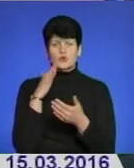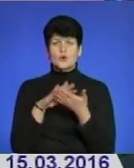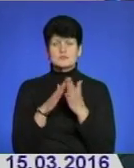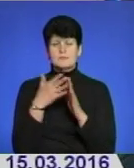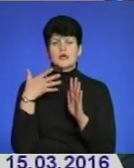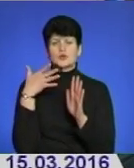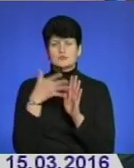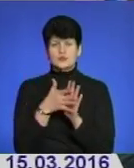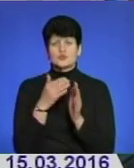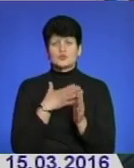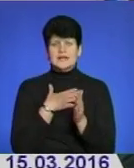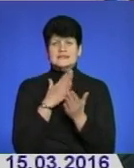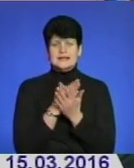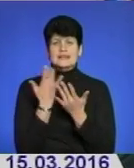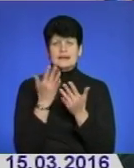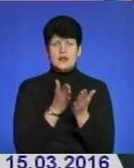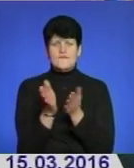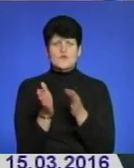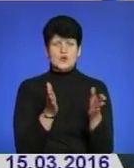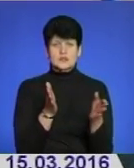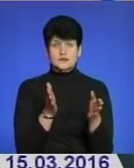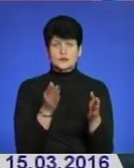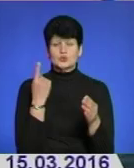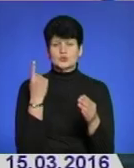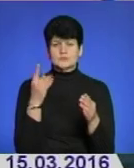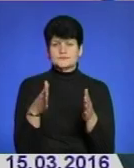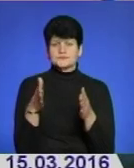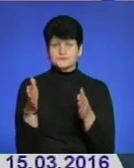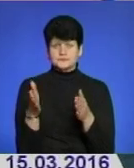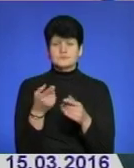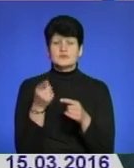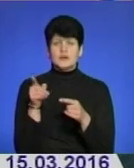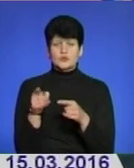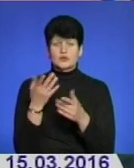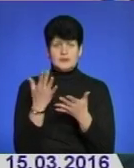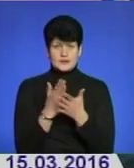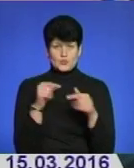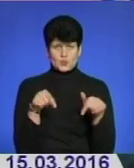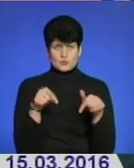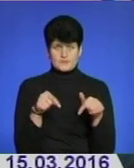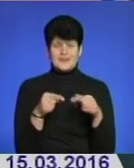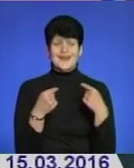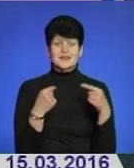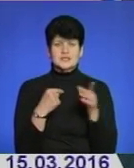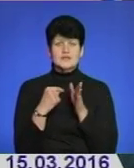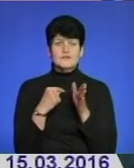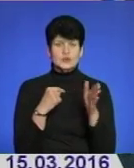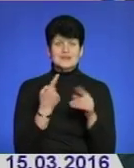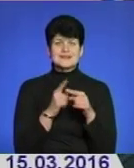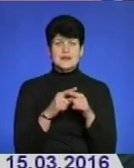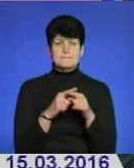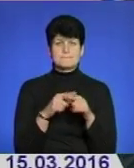що в нас є кілька фронтів. Один фронт – це той, який ми ведемо тут, а другий фронт – це на